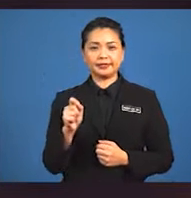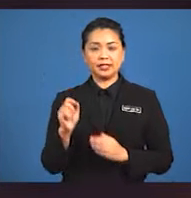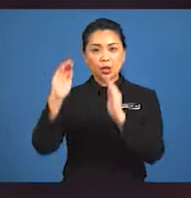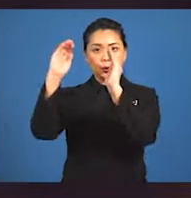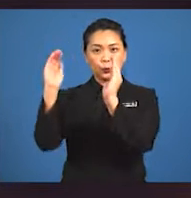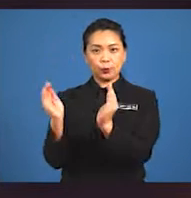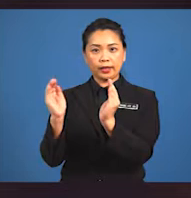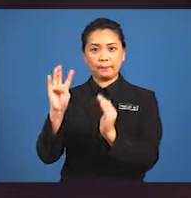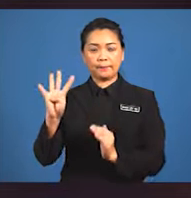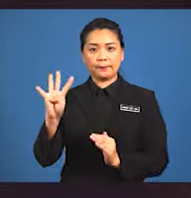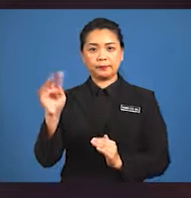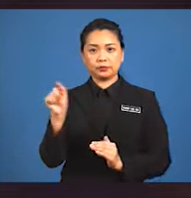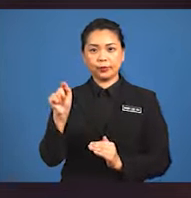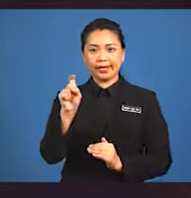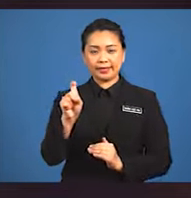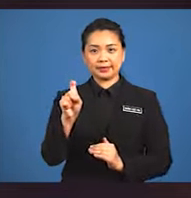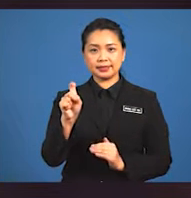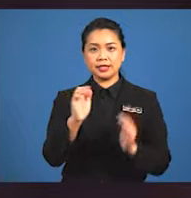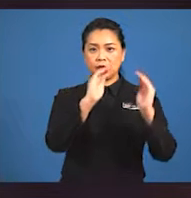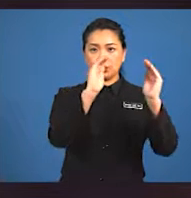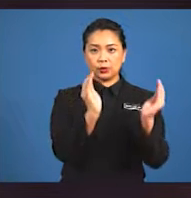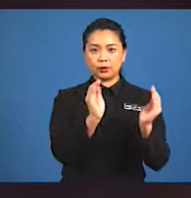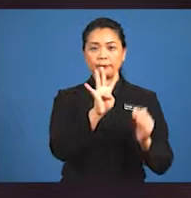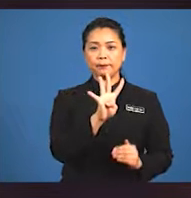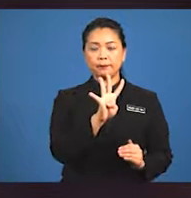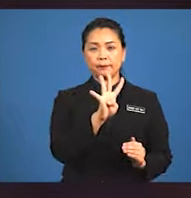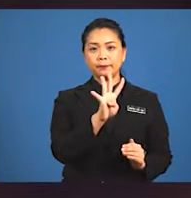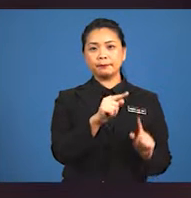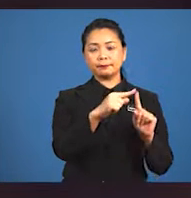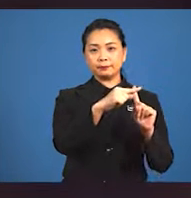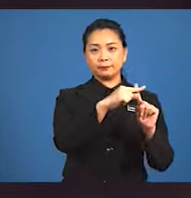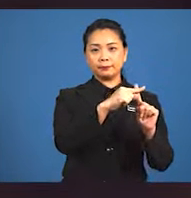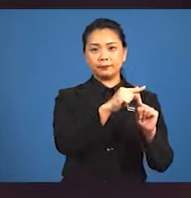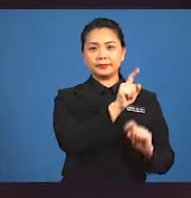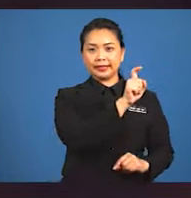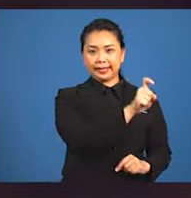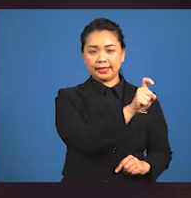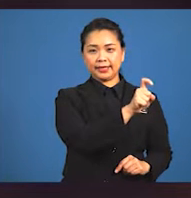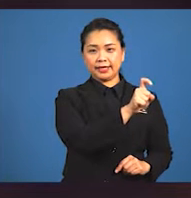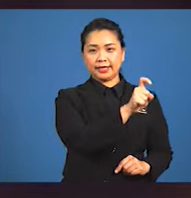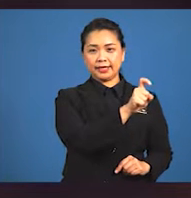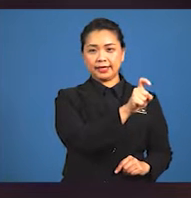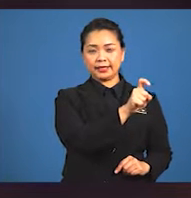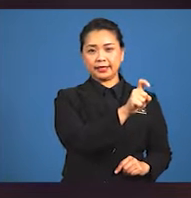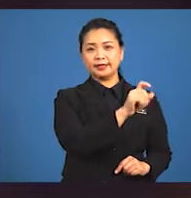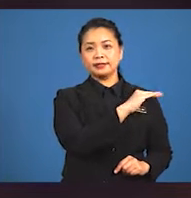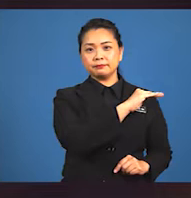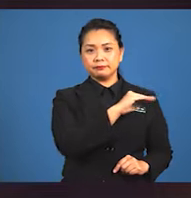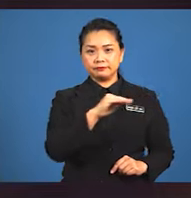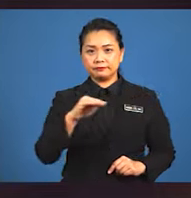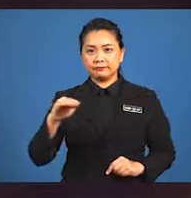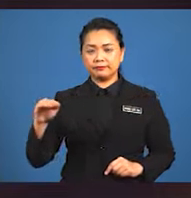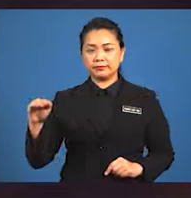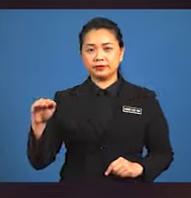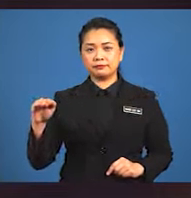Kamirkan kurungan 4 tolak X darabkan dengan kurungan 4 tambah